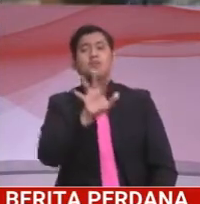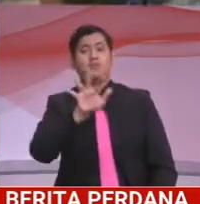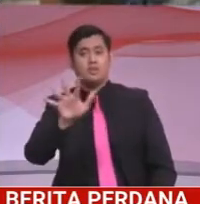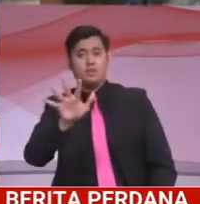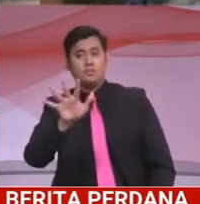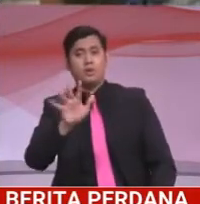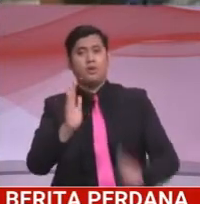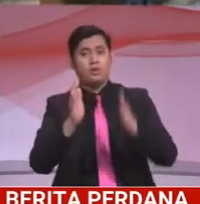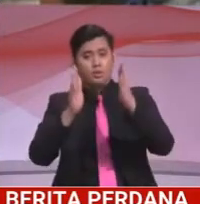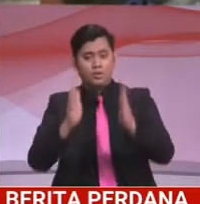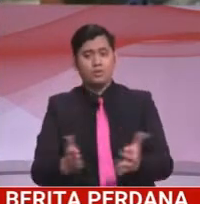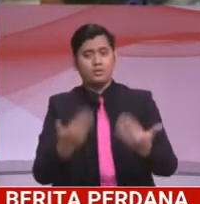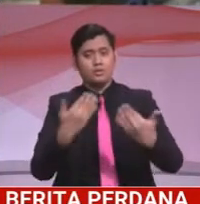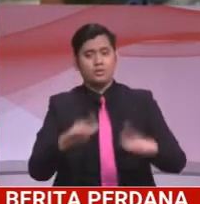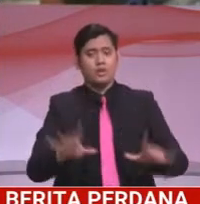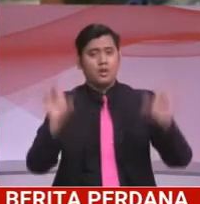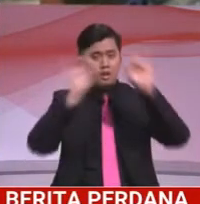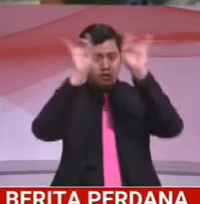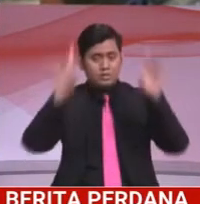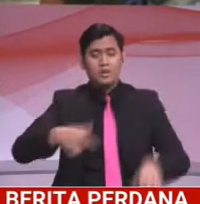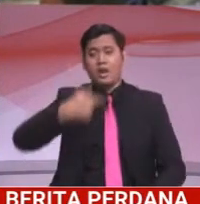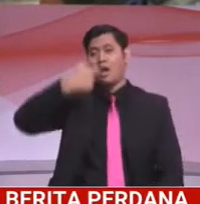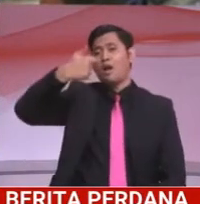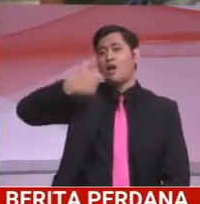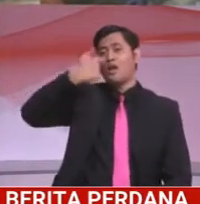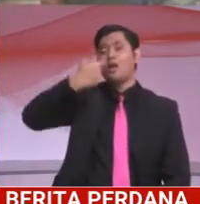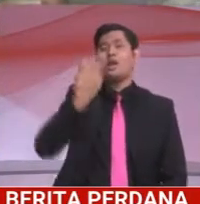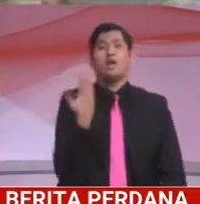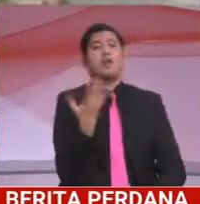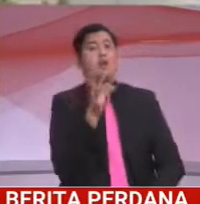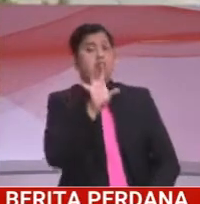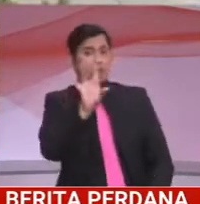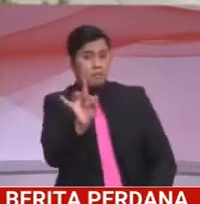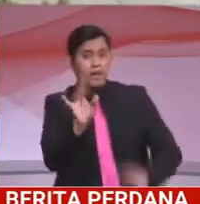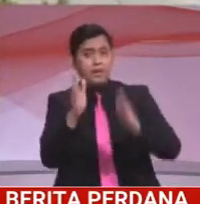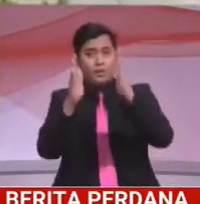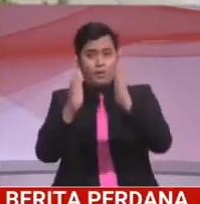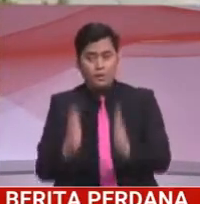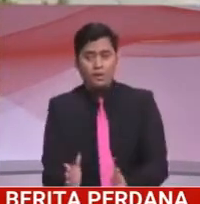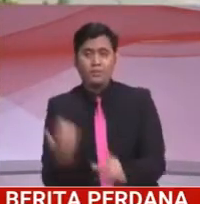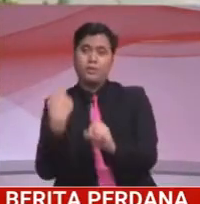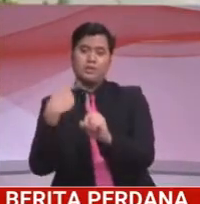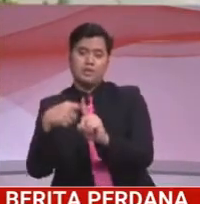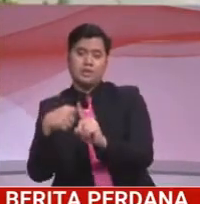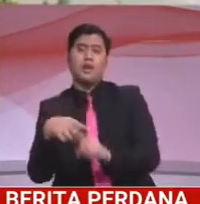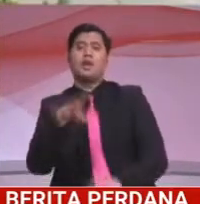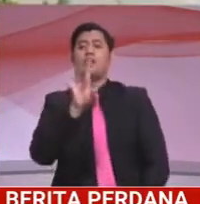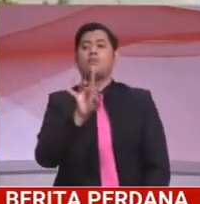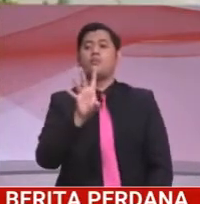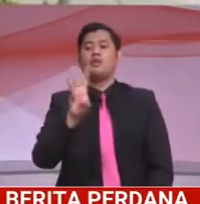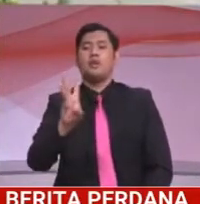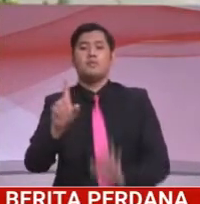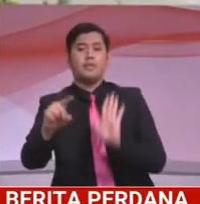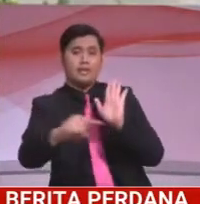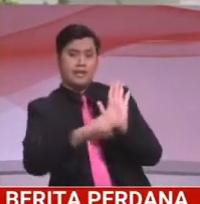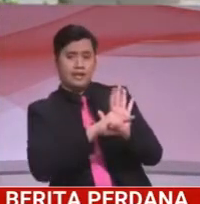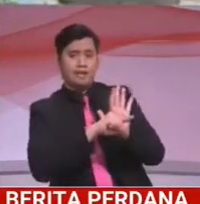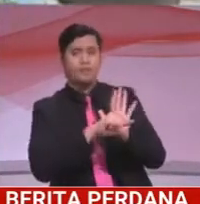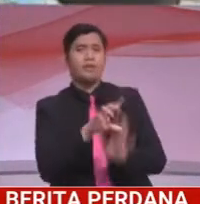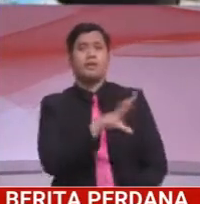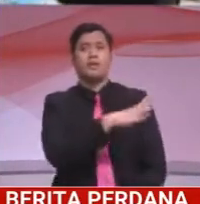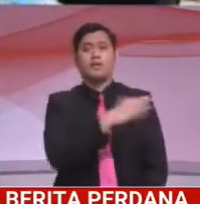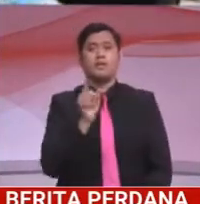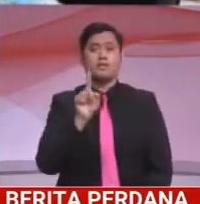kelas tersebut telah disaring dengan lafangey segi kesan positif 80 negatif dan satu masih